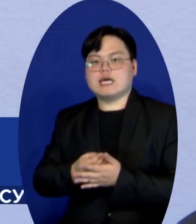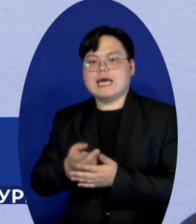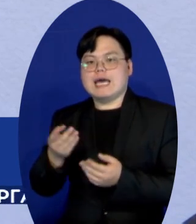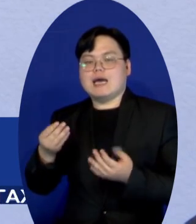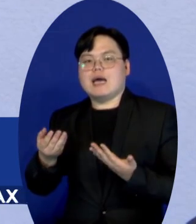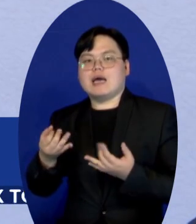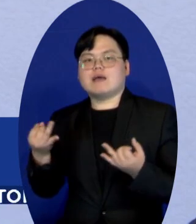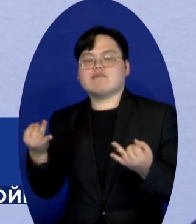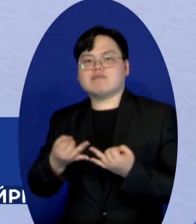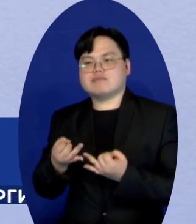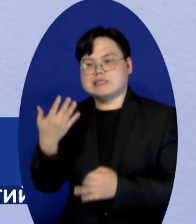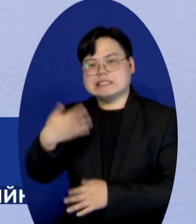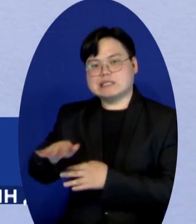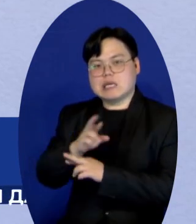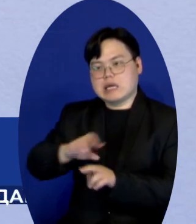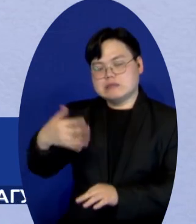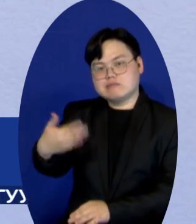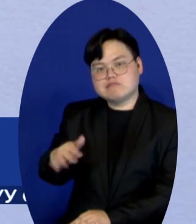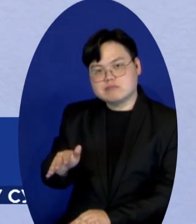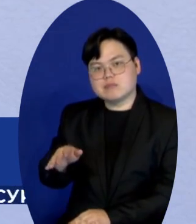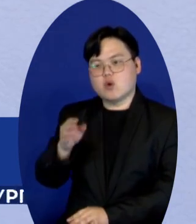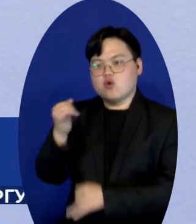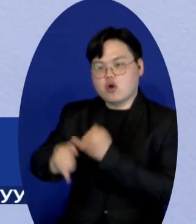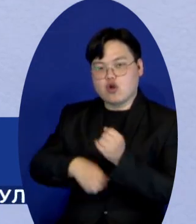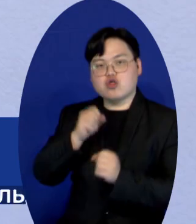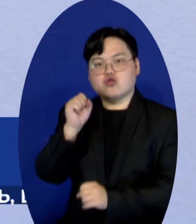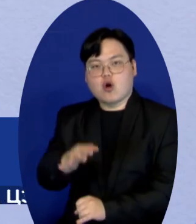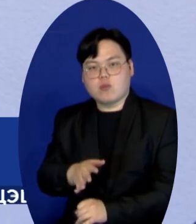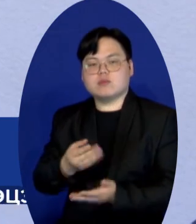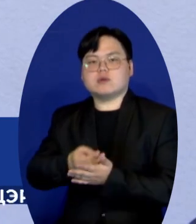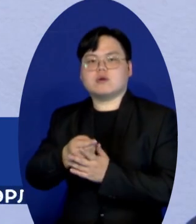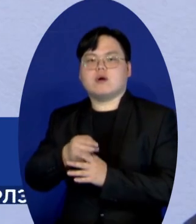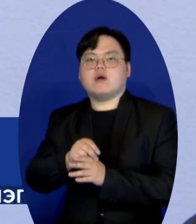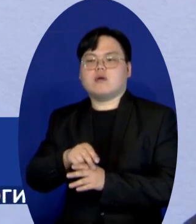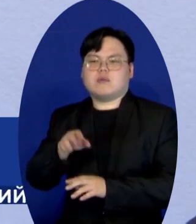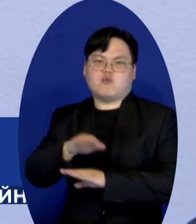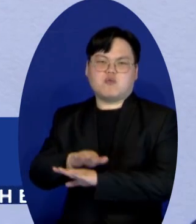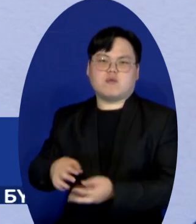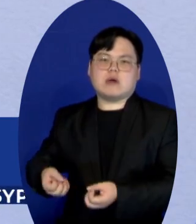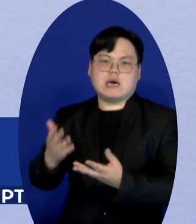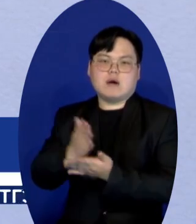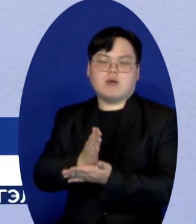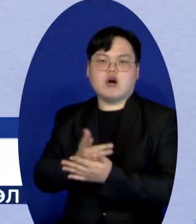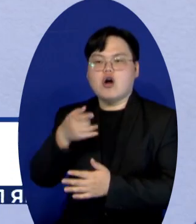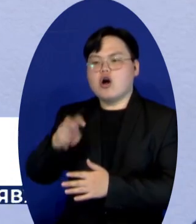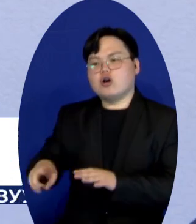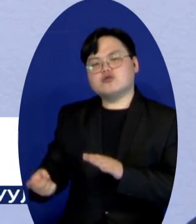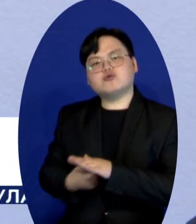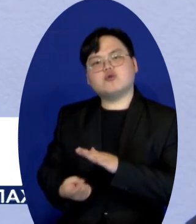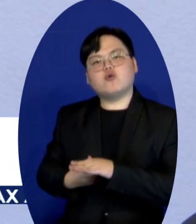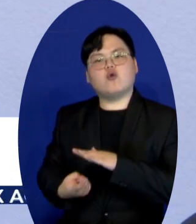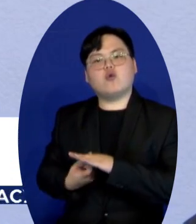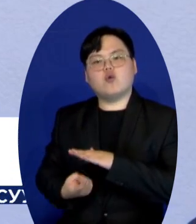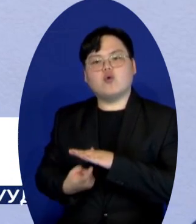гадуурхалд өртүүлэх ийм төрлийн гэмт хэргийг одоо хүүхдийнхээ эсрэг үлдчихнэ. Тэгээ гол суур шалтгаан юу вэ гэхээр